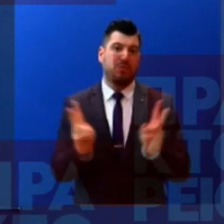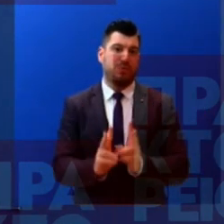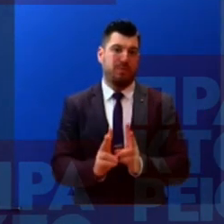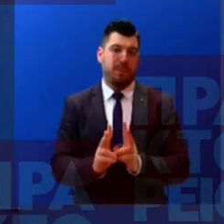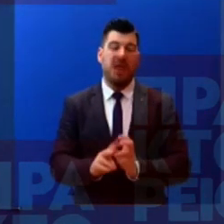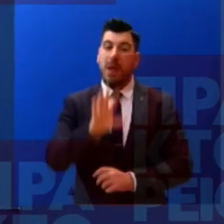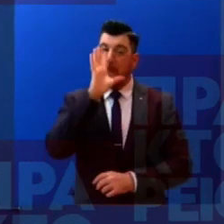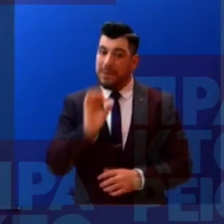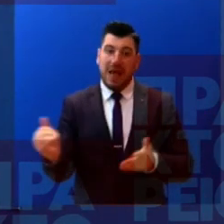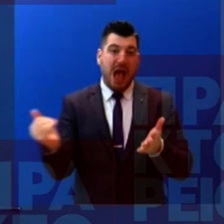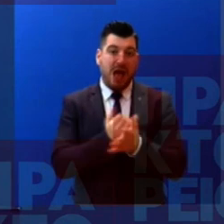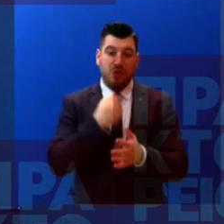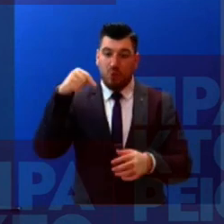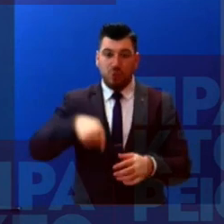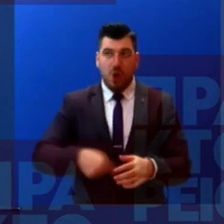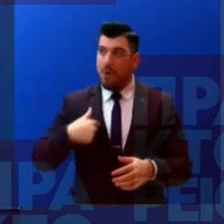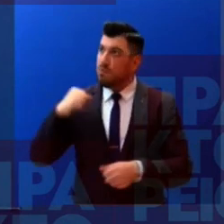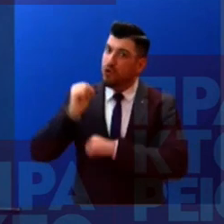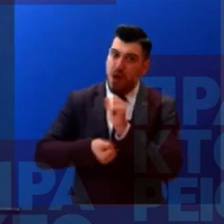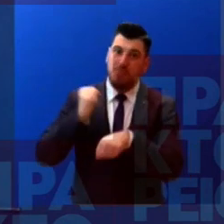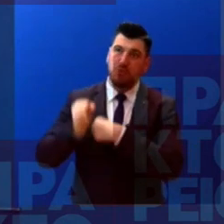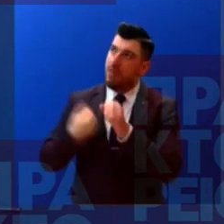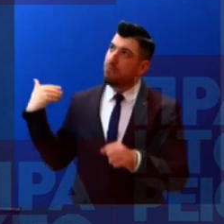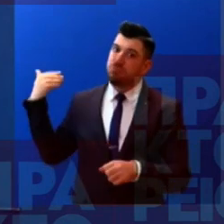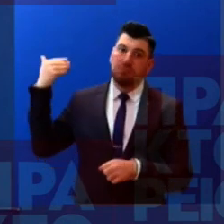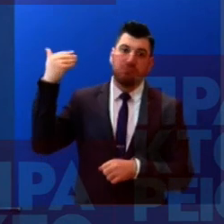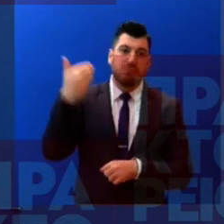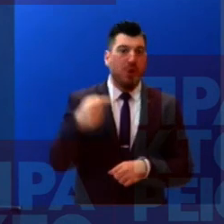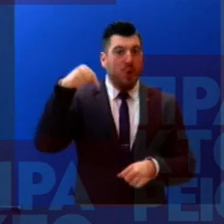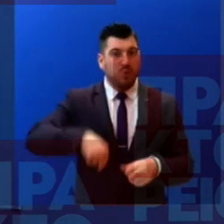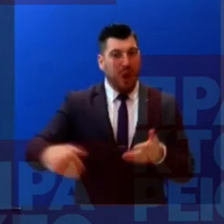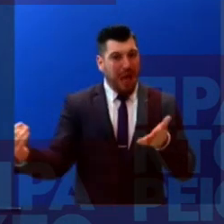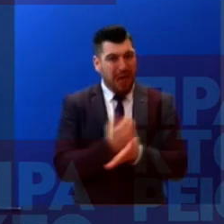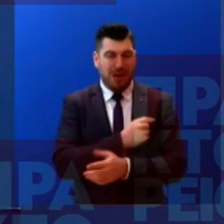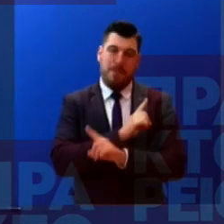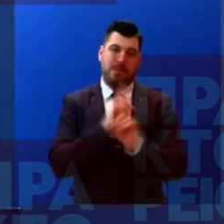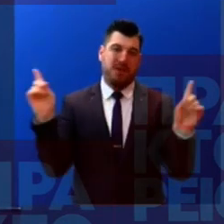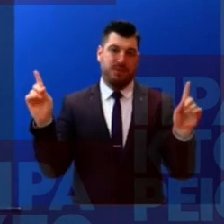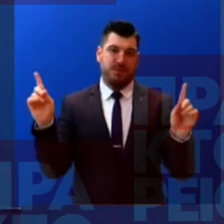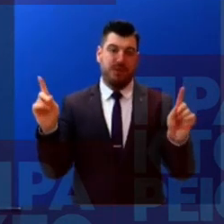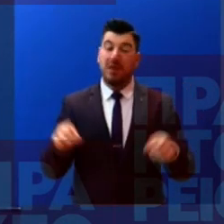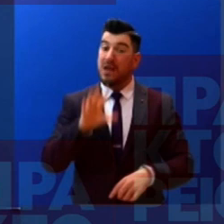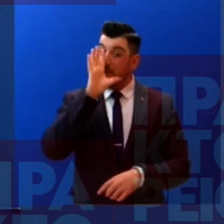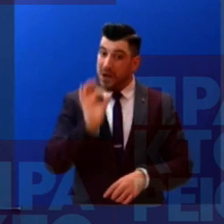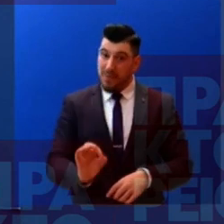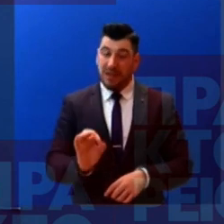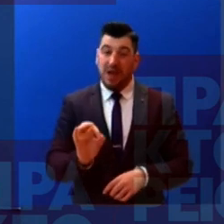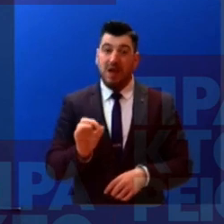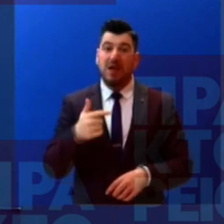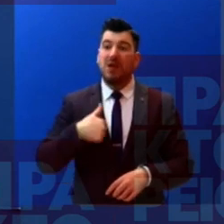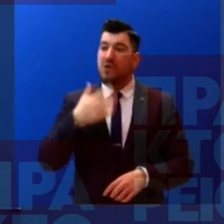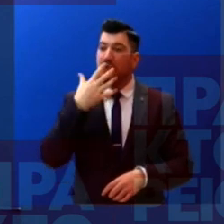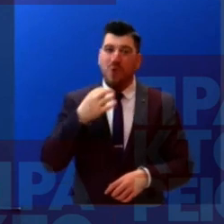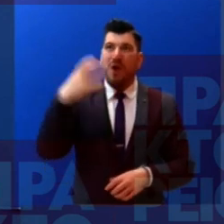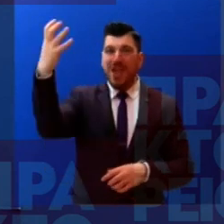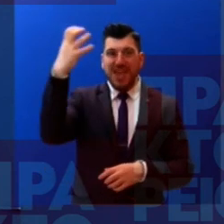άδικο να γκρεμίσουμε τώρα όλα όσα χτίσαμε τις προηγούμενες εβδομάδες. Θα ήταν άδικο να παρασυρθούμε από την